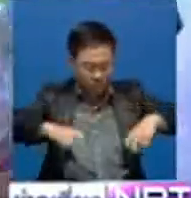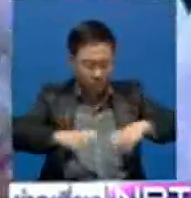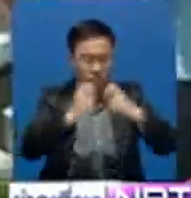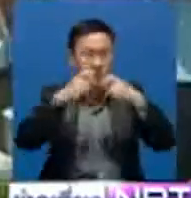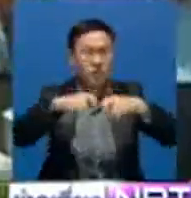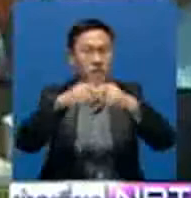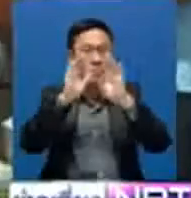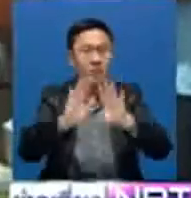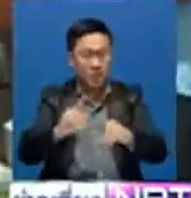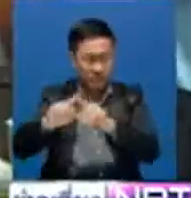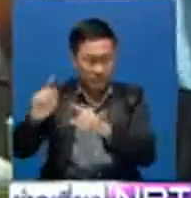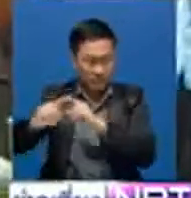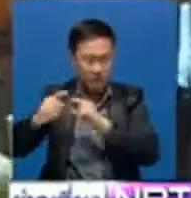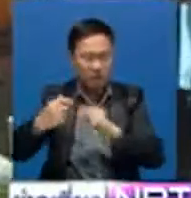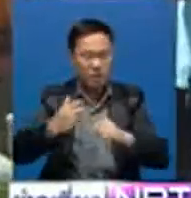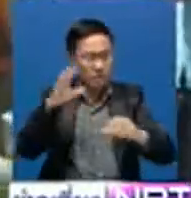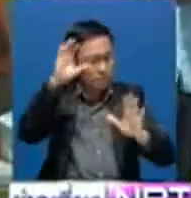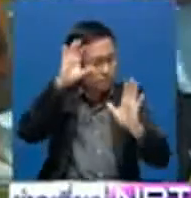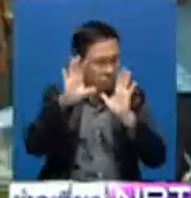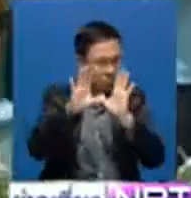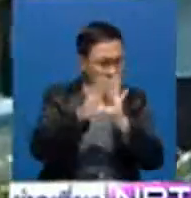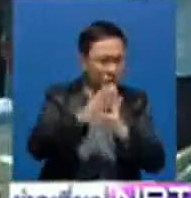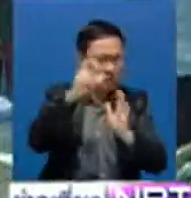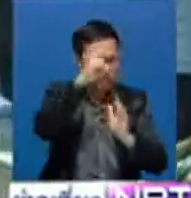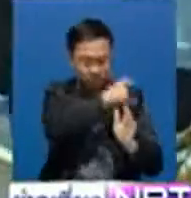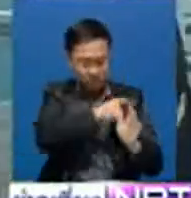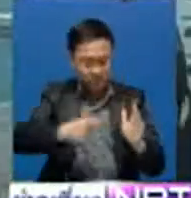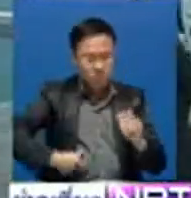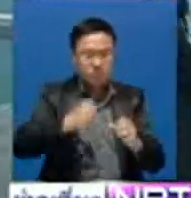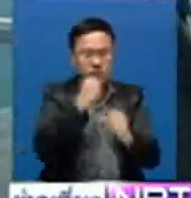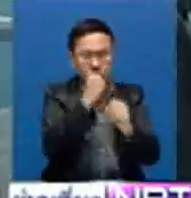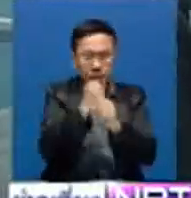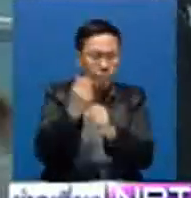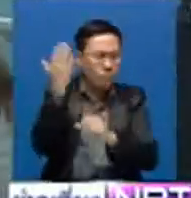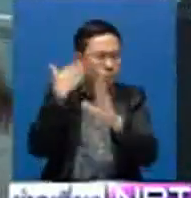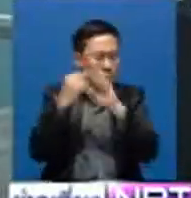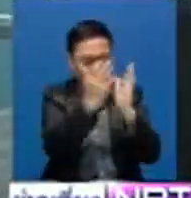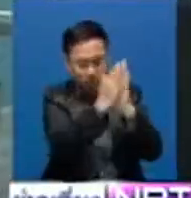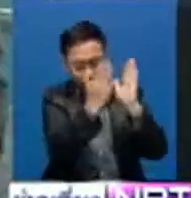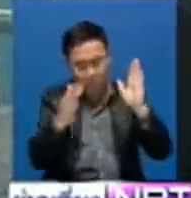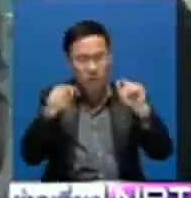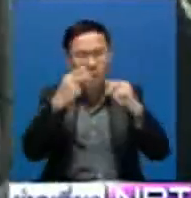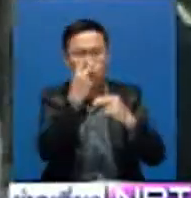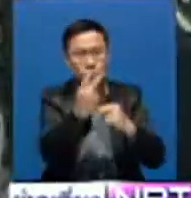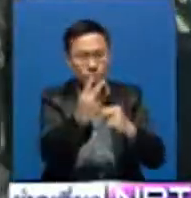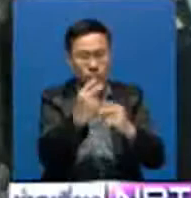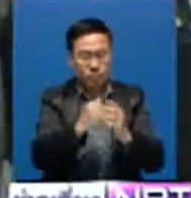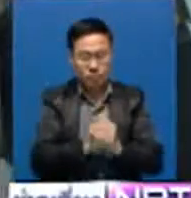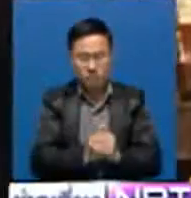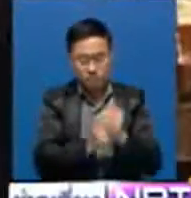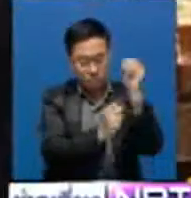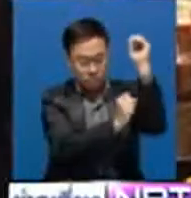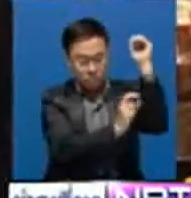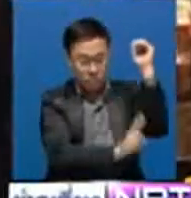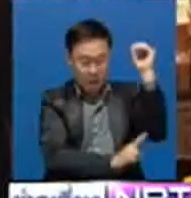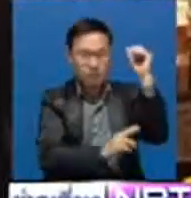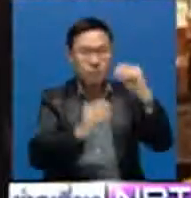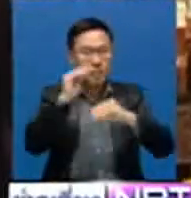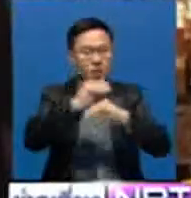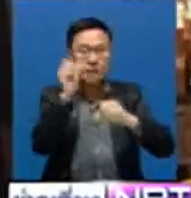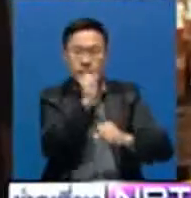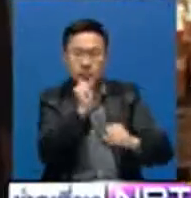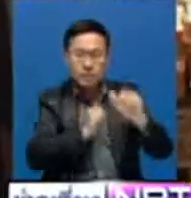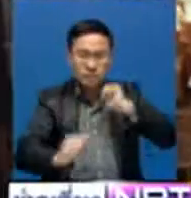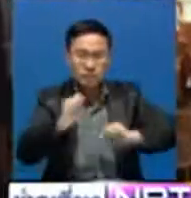บาทสมเด็จพระเจ้าอยู่หัวส่วนที่จังหวัดสุราษฎร์ธานีเตรียมจัดมหกรรมคอนเสิร์ตคืนความสุขให้คนในชาติวันที่ 26